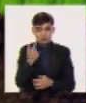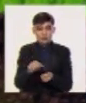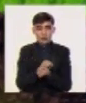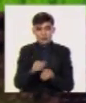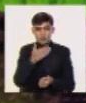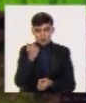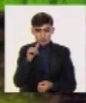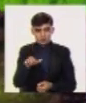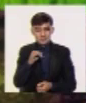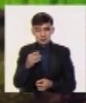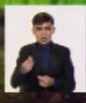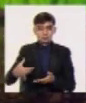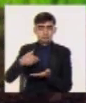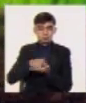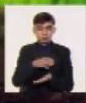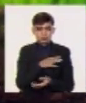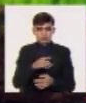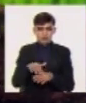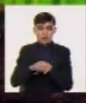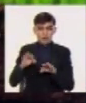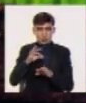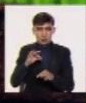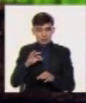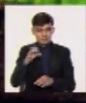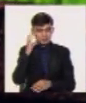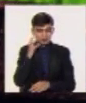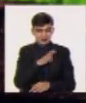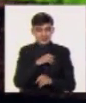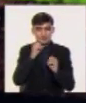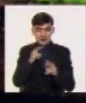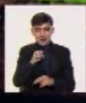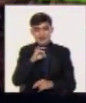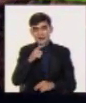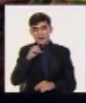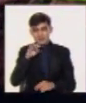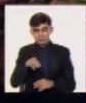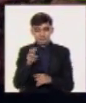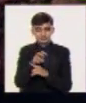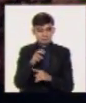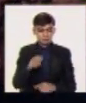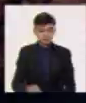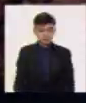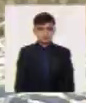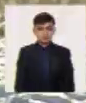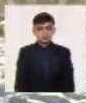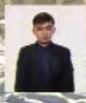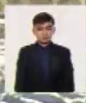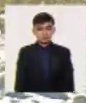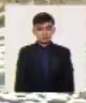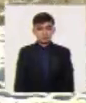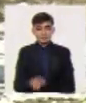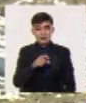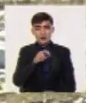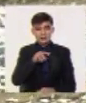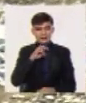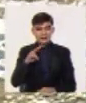жоқ, бірақ ақшаны ұстап бердік деген жұрттың жанайқайын әріптесім Майгер Мердәулет тыңдап қайтты. Бұл алтын